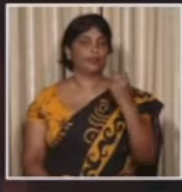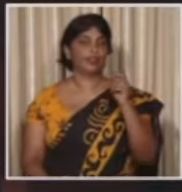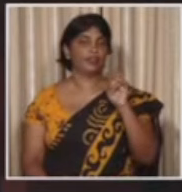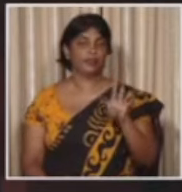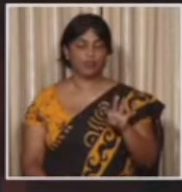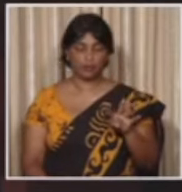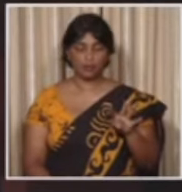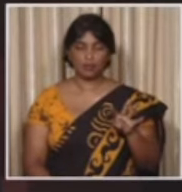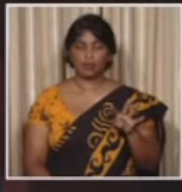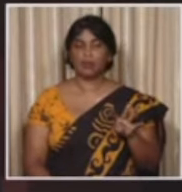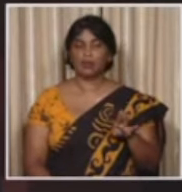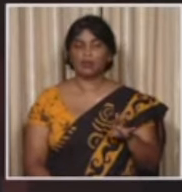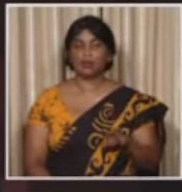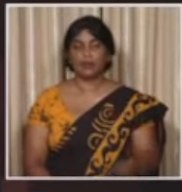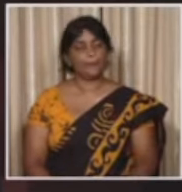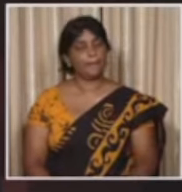2024